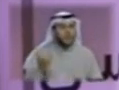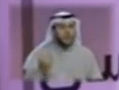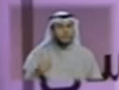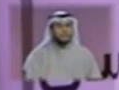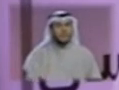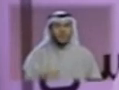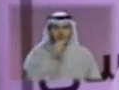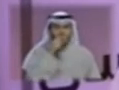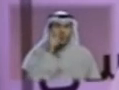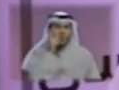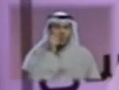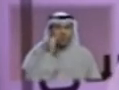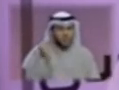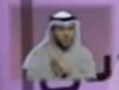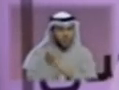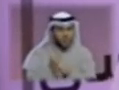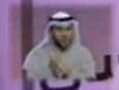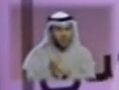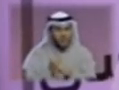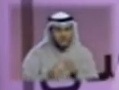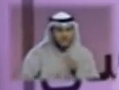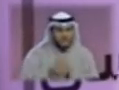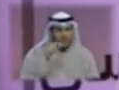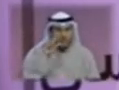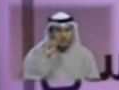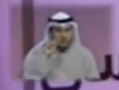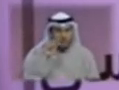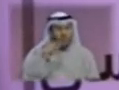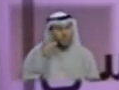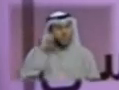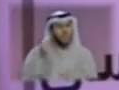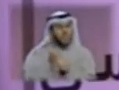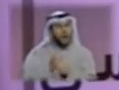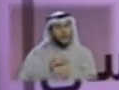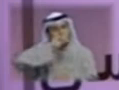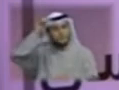الخريجين يحصلون على الوظائف المميزة اللي تأهلهم إلى